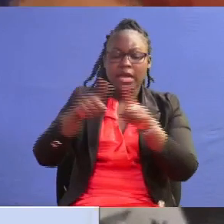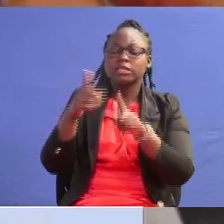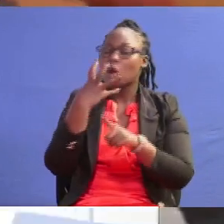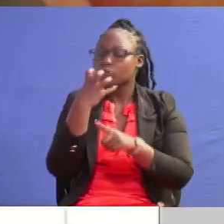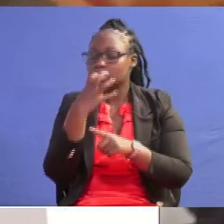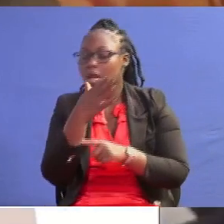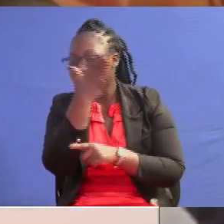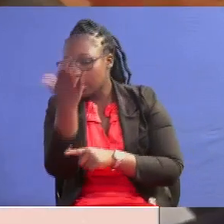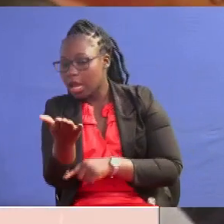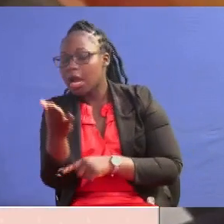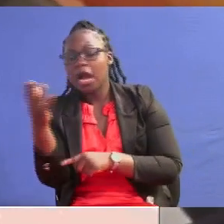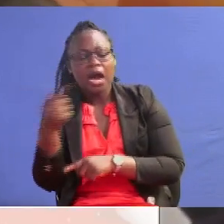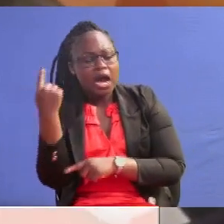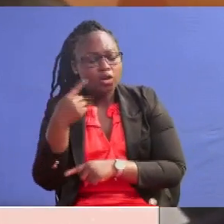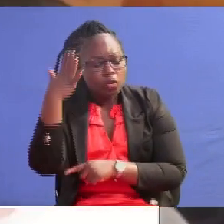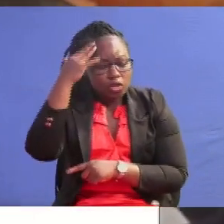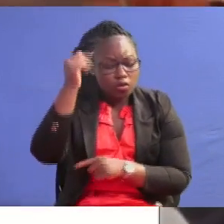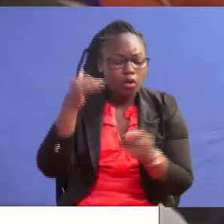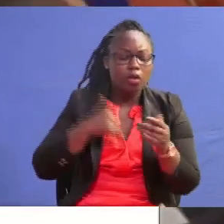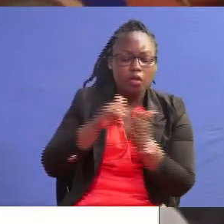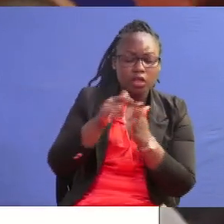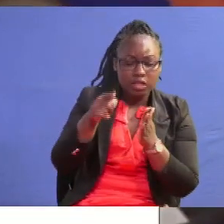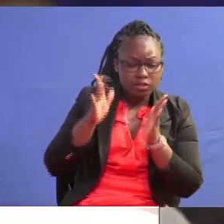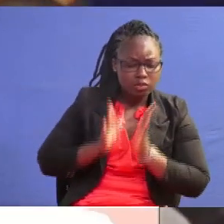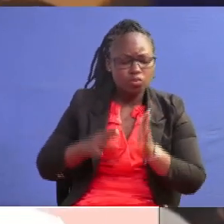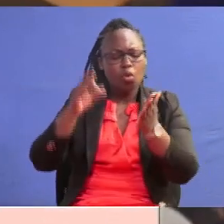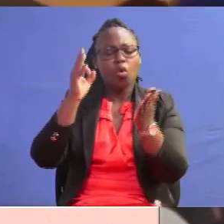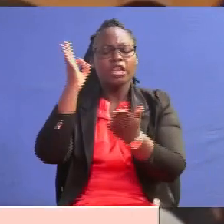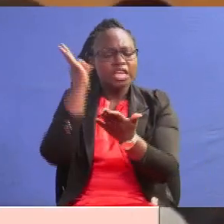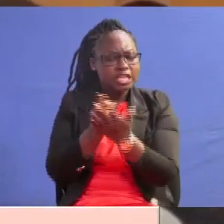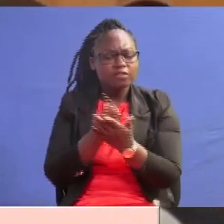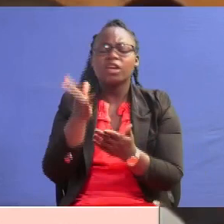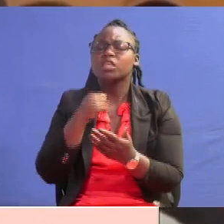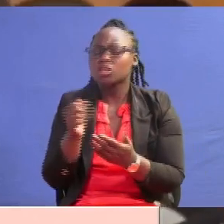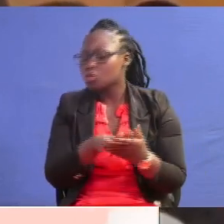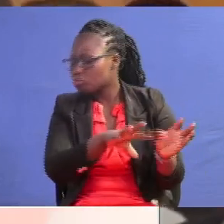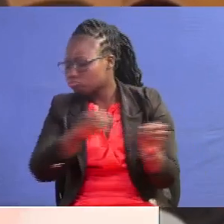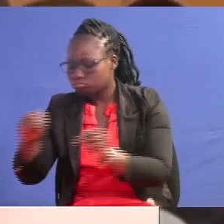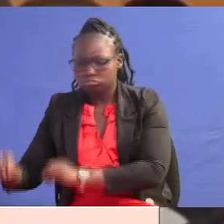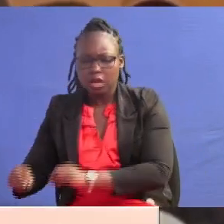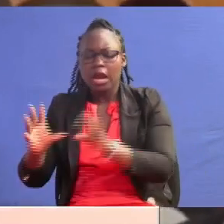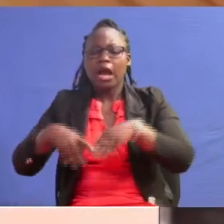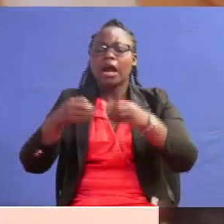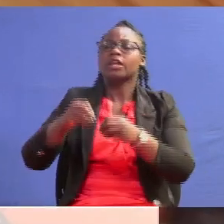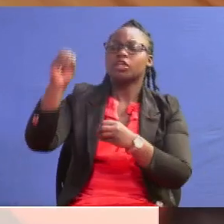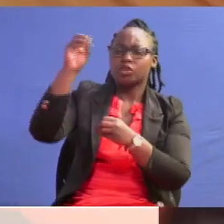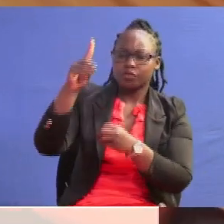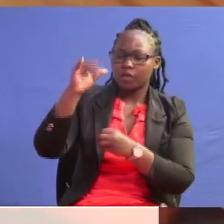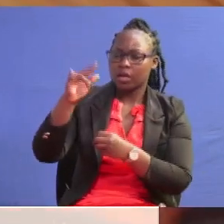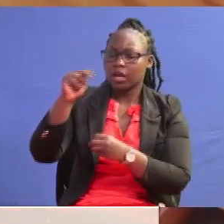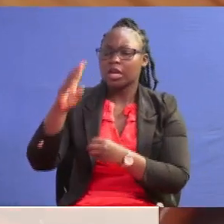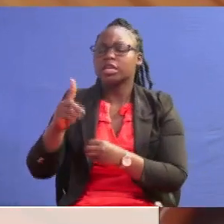huko kwao kwenyewe wamegundua huyo mtu ni bandia. Wanataka atolewe, wapatie Ndindi Nyoro 2027.